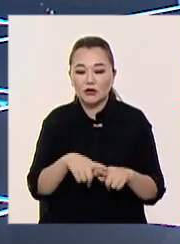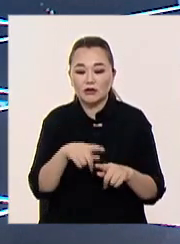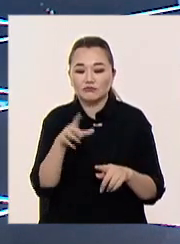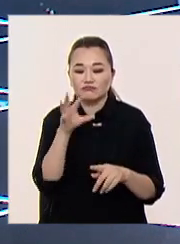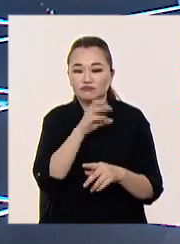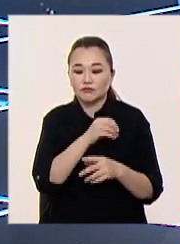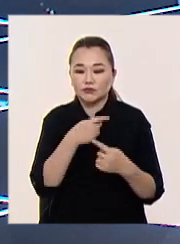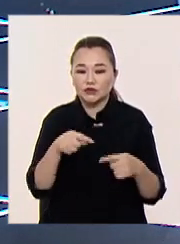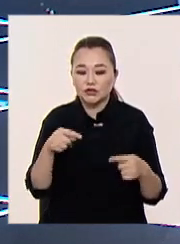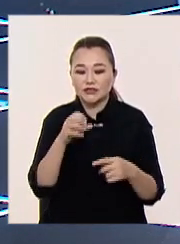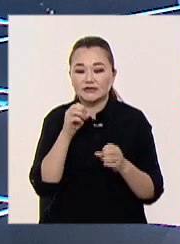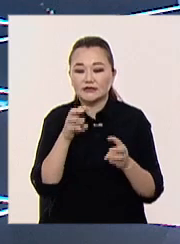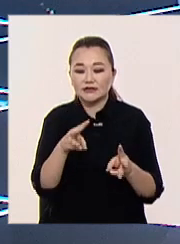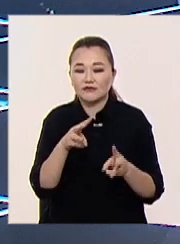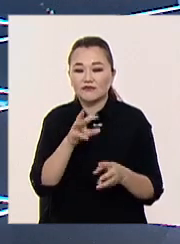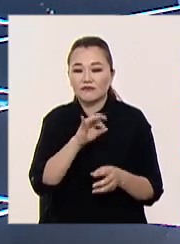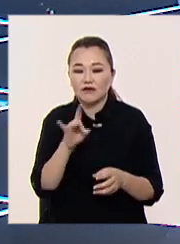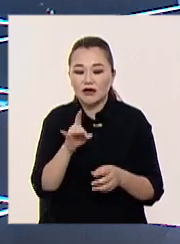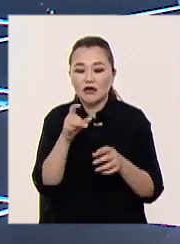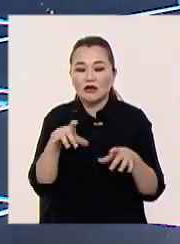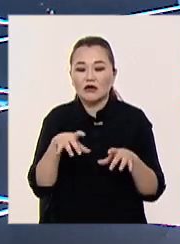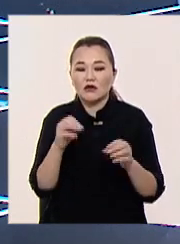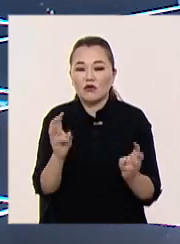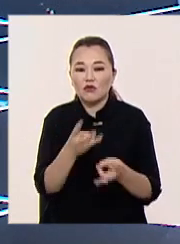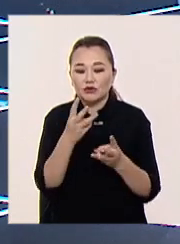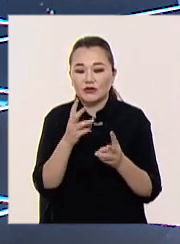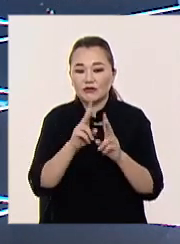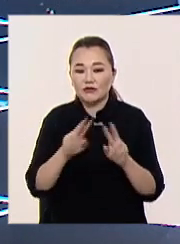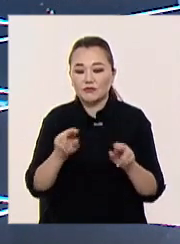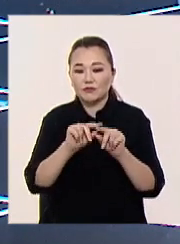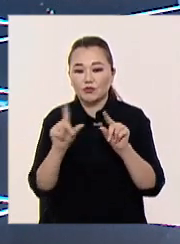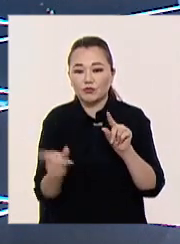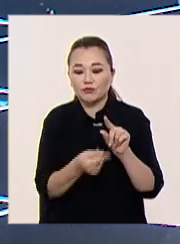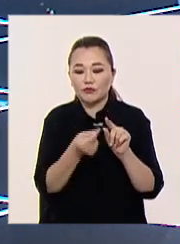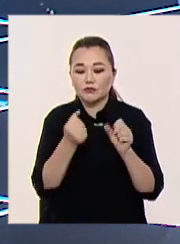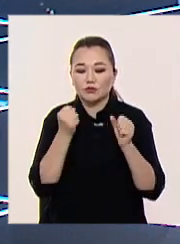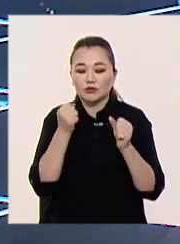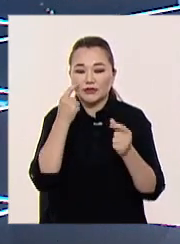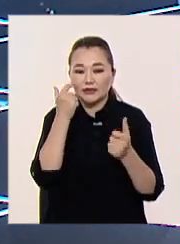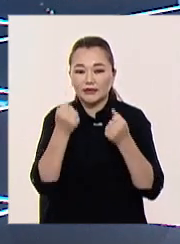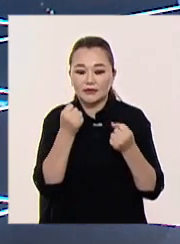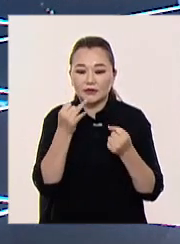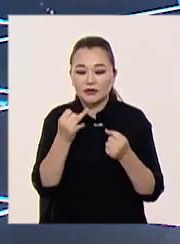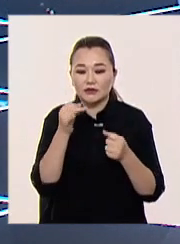элементами. Светодиодные фары и ходовые огни в форме бумерангов делают облик нового Sportage ярким и футуристичным.